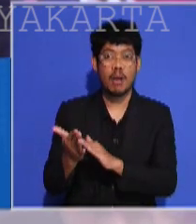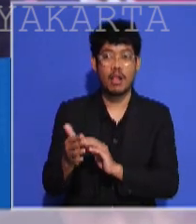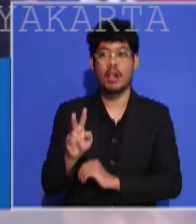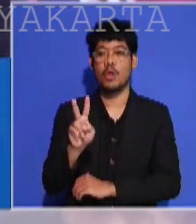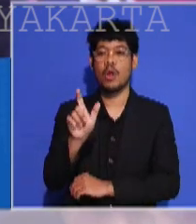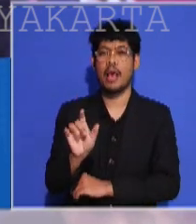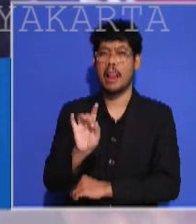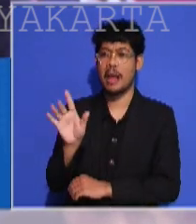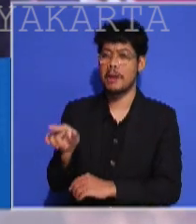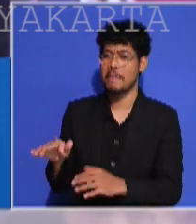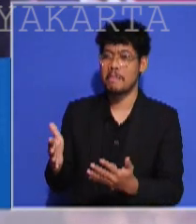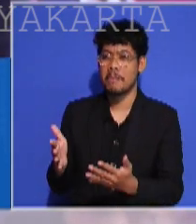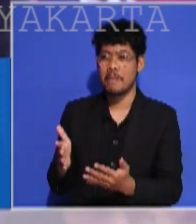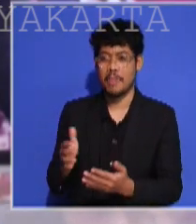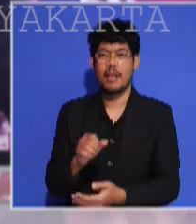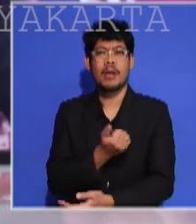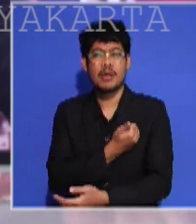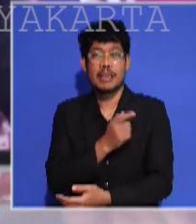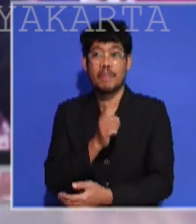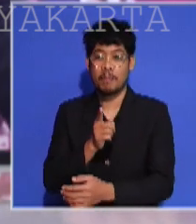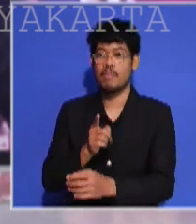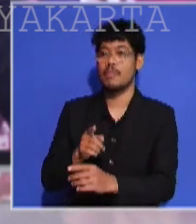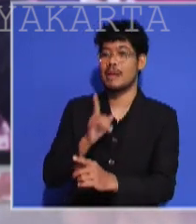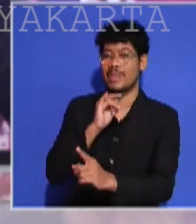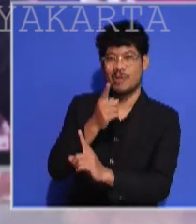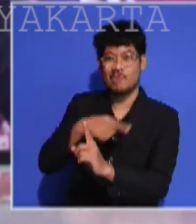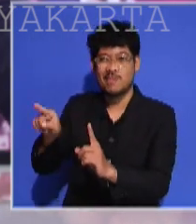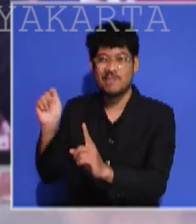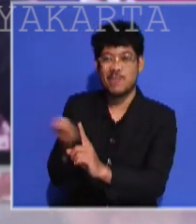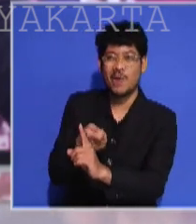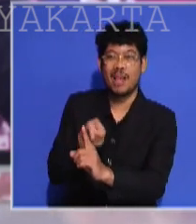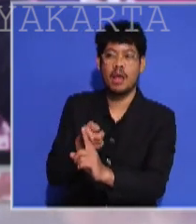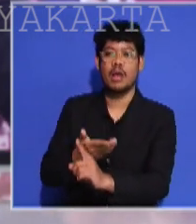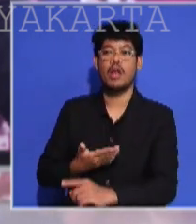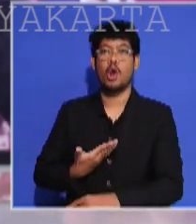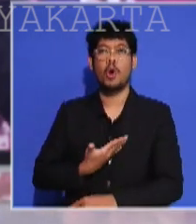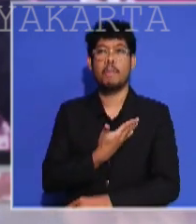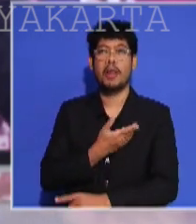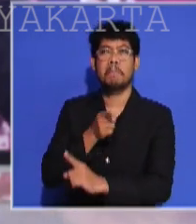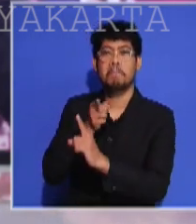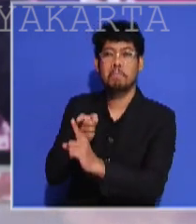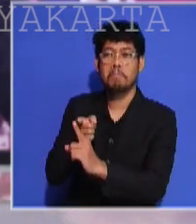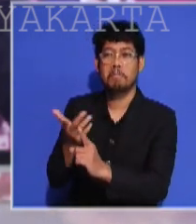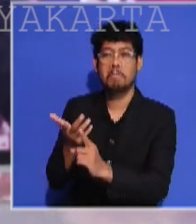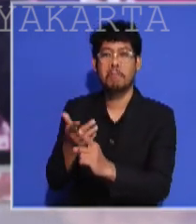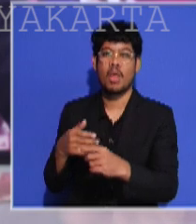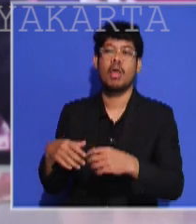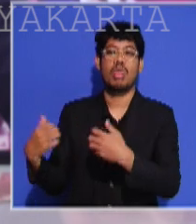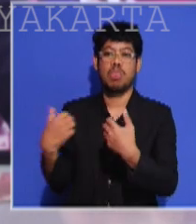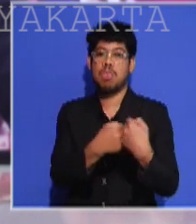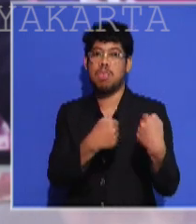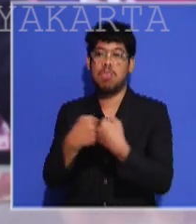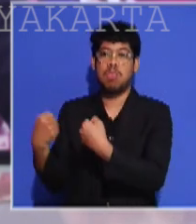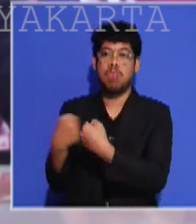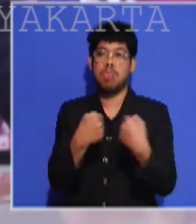luka-luka akibat sabetan senjata tajam usai menjadi korban salah sasaran ketika terjadi tawuran pada minggu did hari